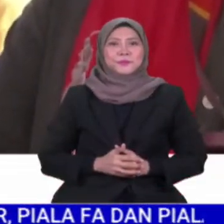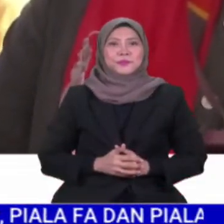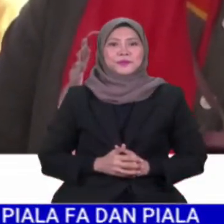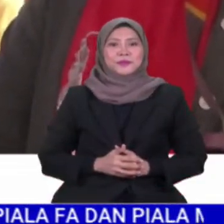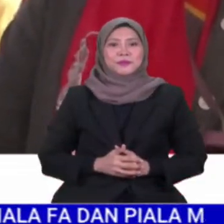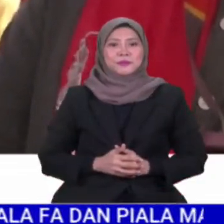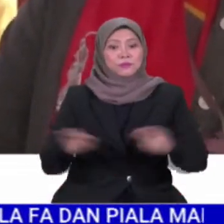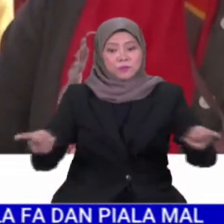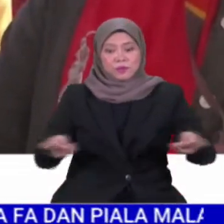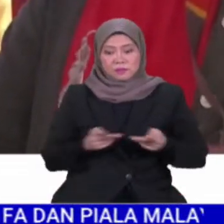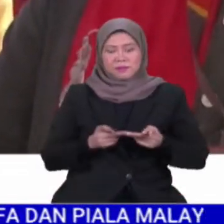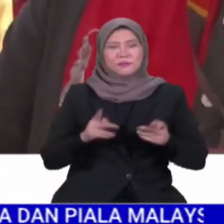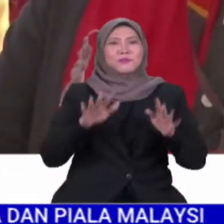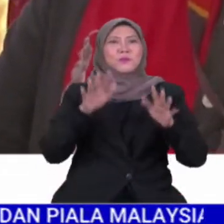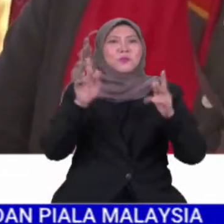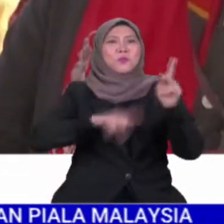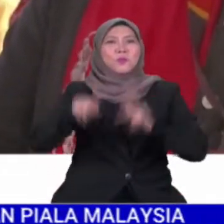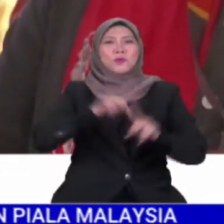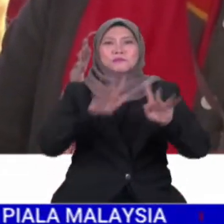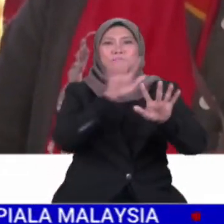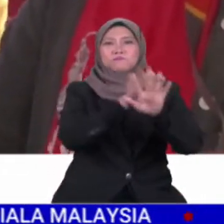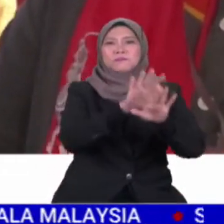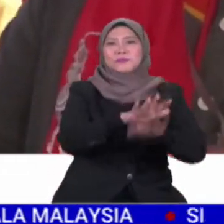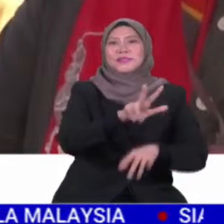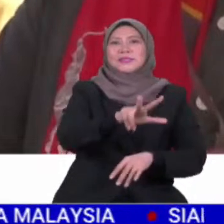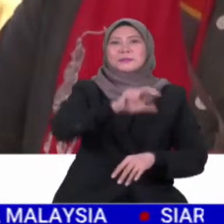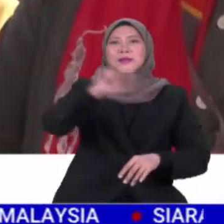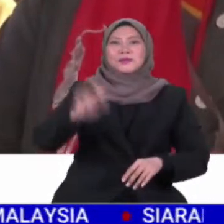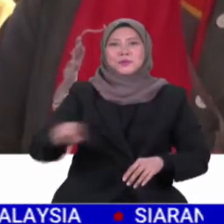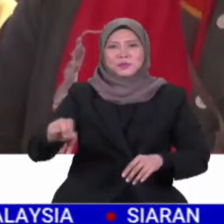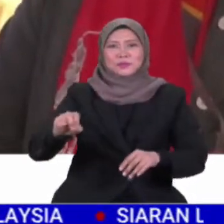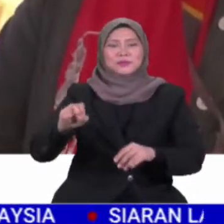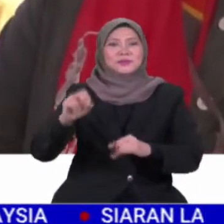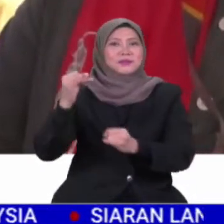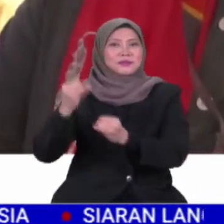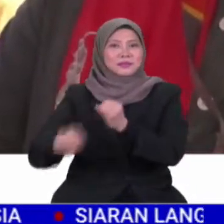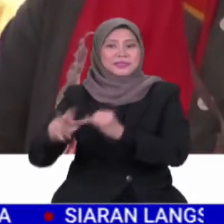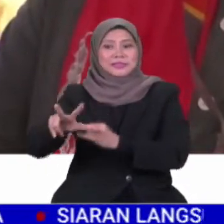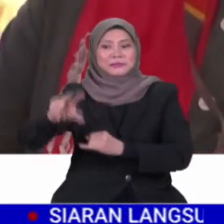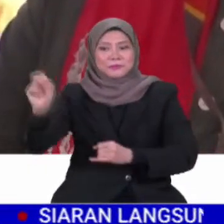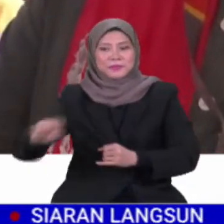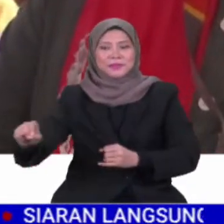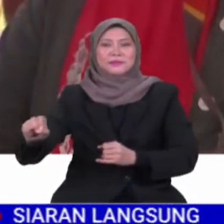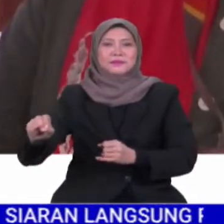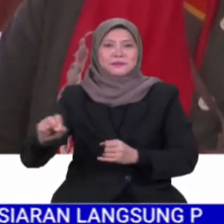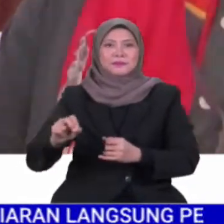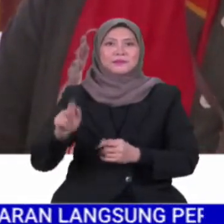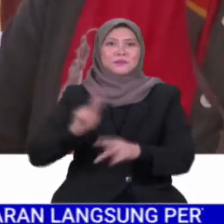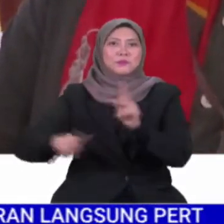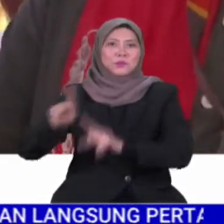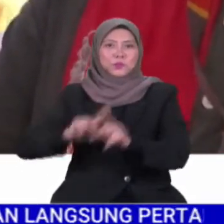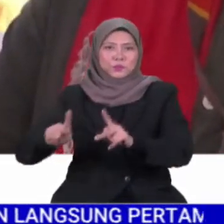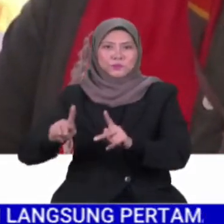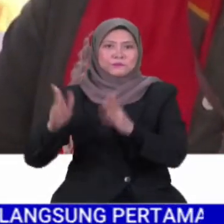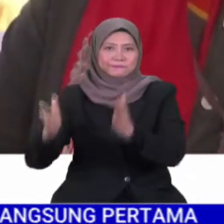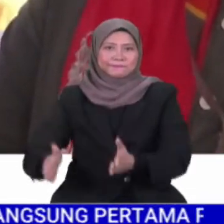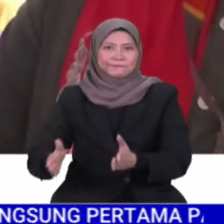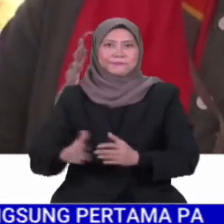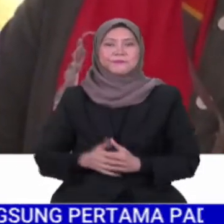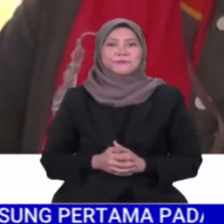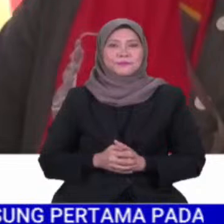di kawasan berpenduduk 3% yang terakhir, the last 3% of populated areas.